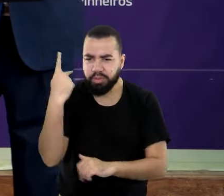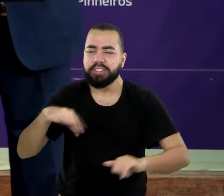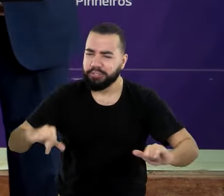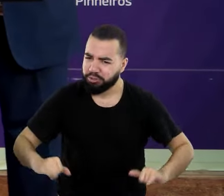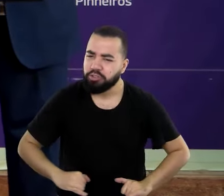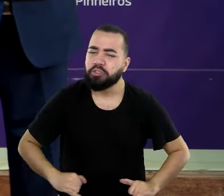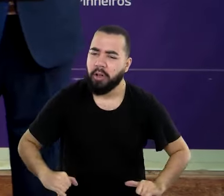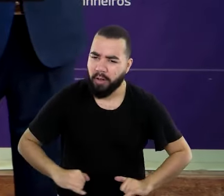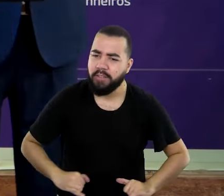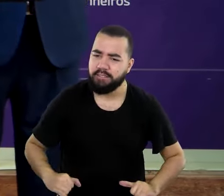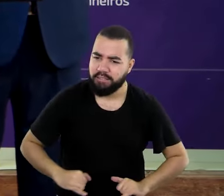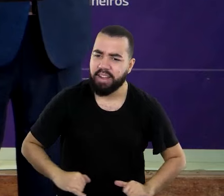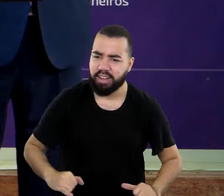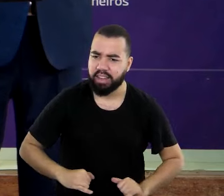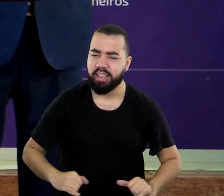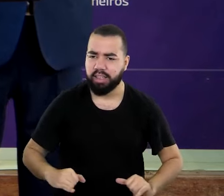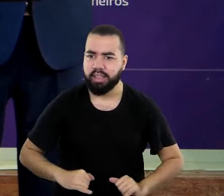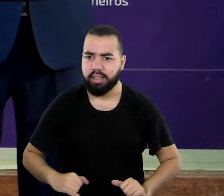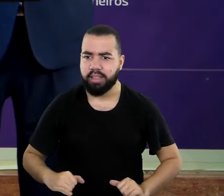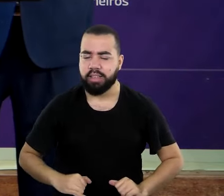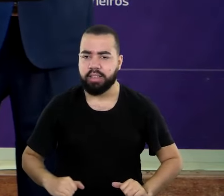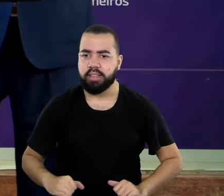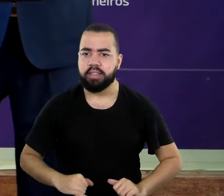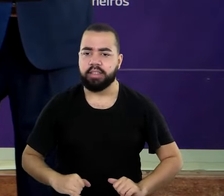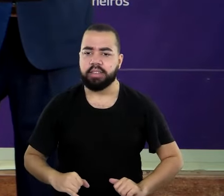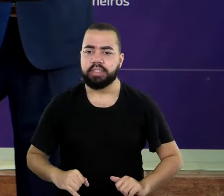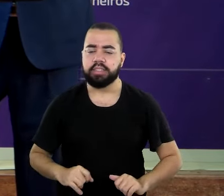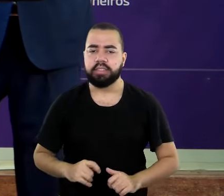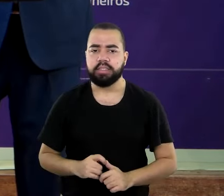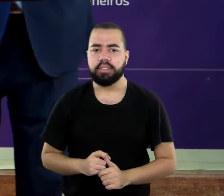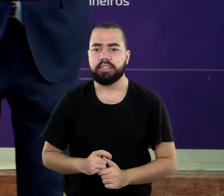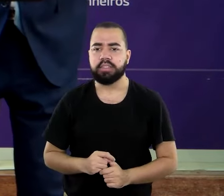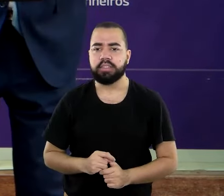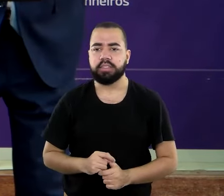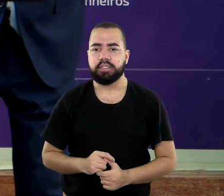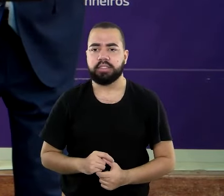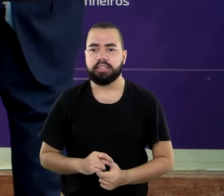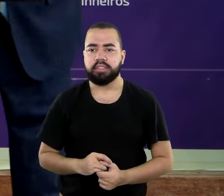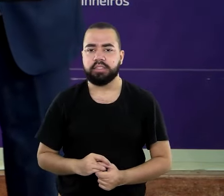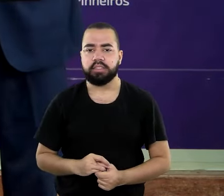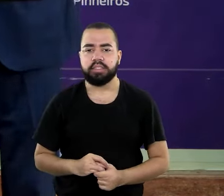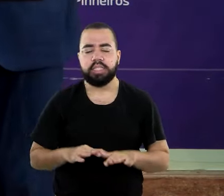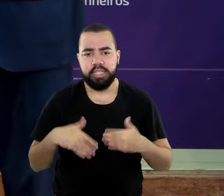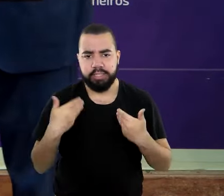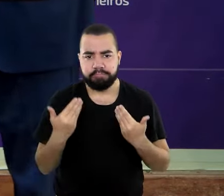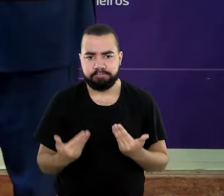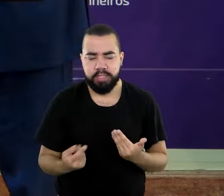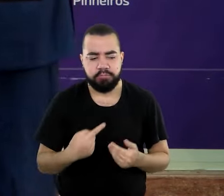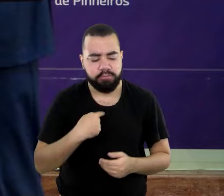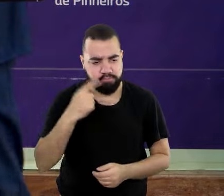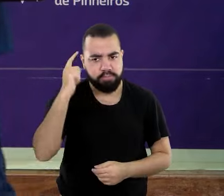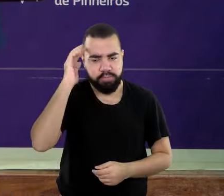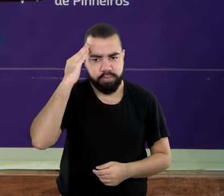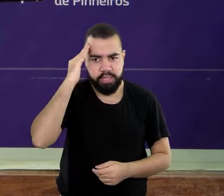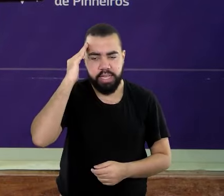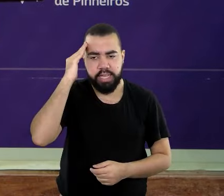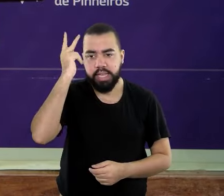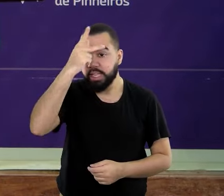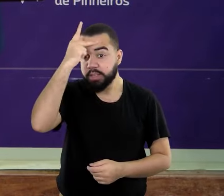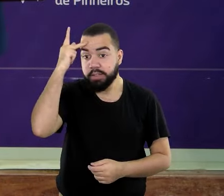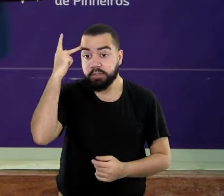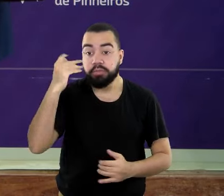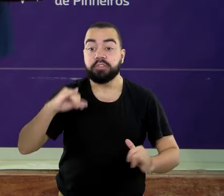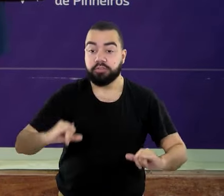provações. 시험 든 사람의 특징은 설교 가만 쳐다보다 갑자기 고개를 팍 숙이는 것입니다. E eu sei como as pessoas estão passando